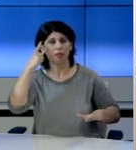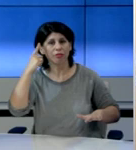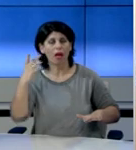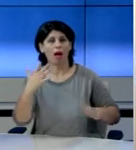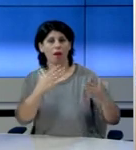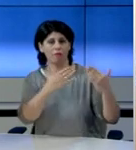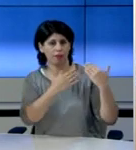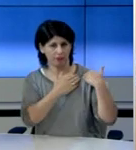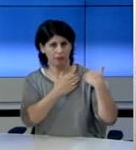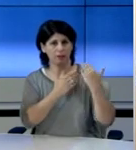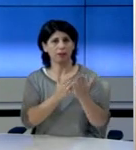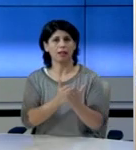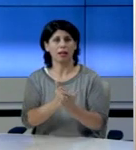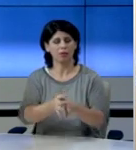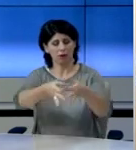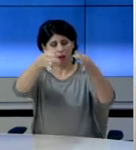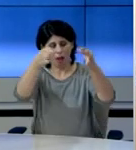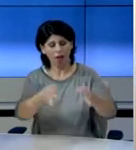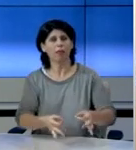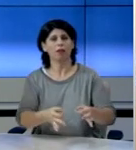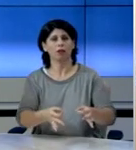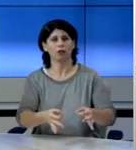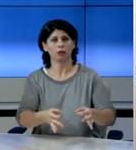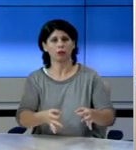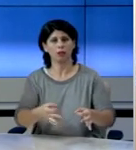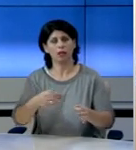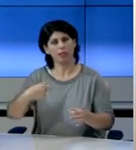ευθύνης και της ηθικής ακεραιότητας των δικαστικών λειτουργών.